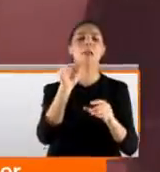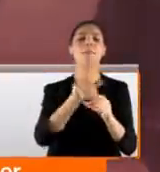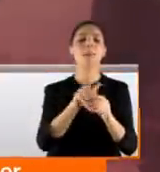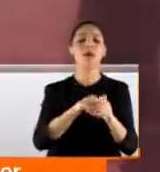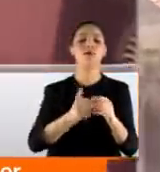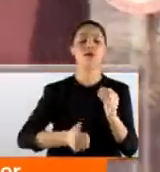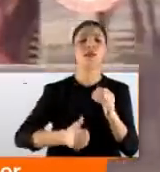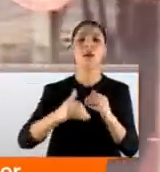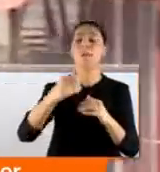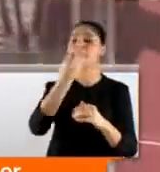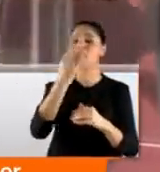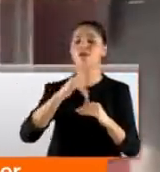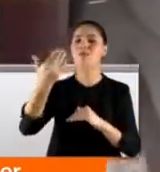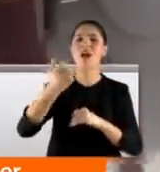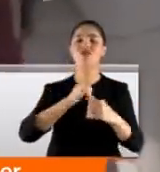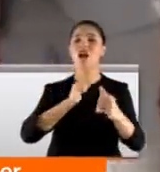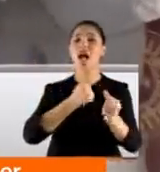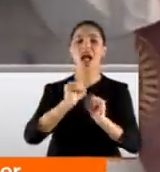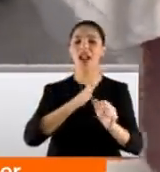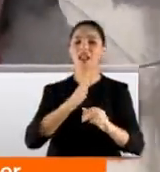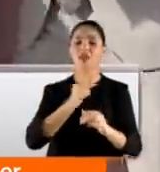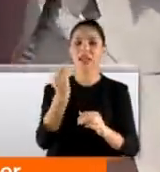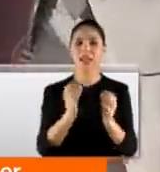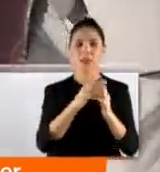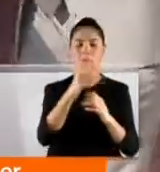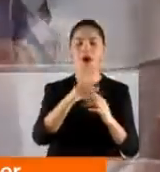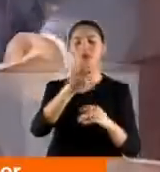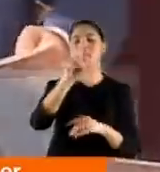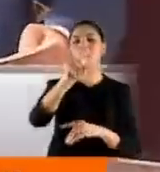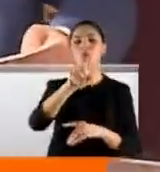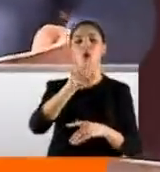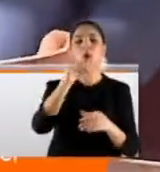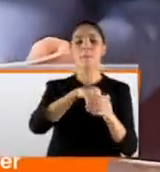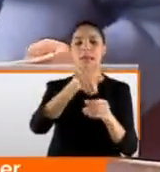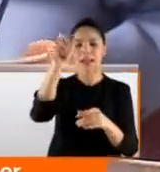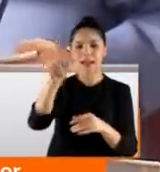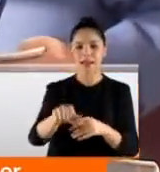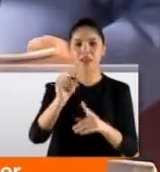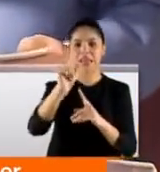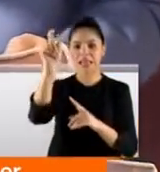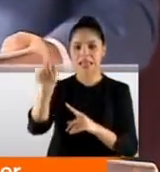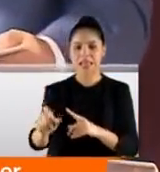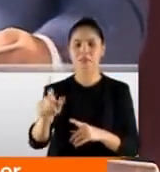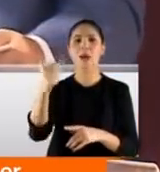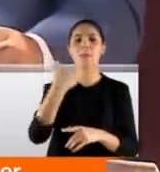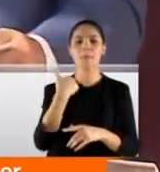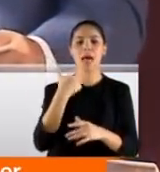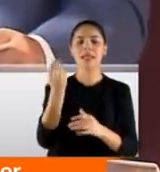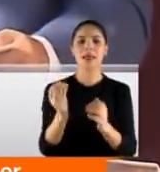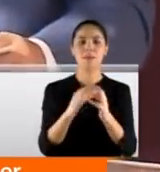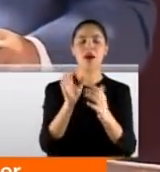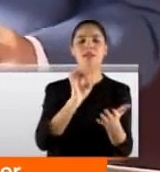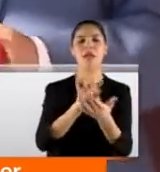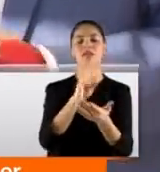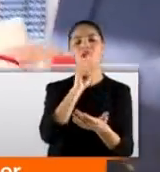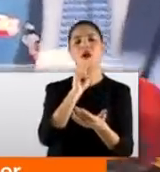bahçesinde bir başka hareketlilik yaşandı. İyi Parti Milletvekili İsmail Koncuk kameraların karşısına geçti ve İyi Parti'den istifa